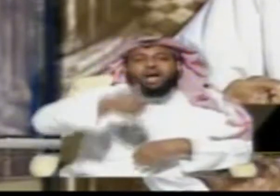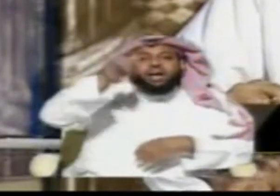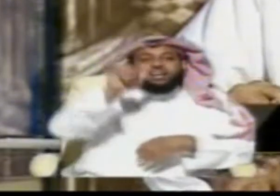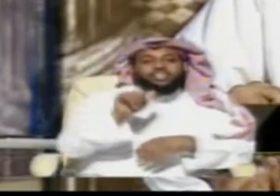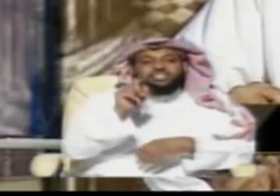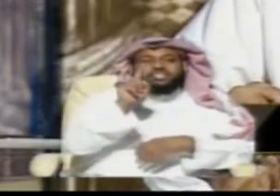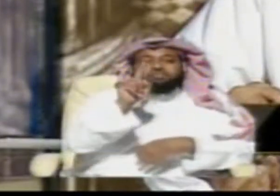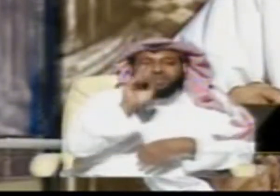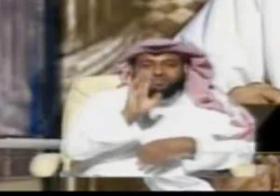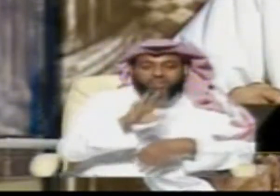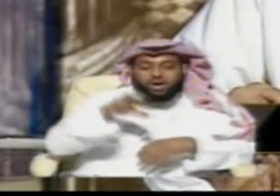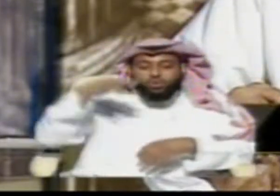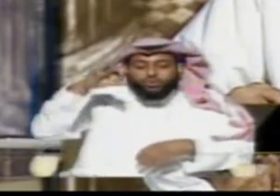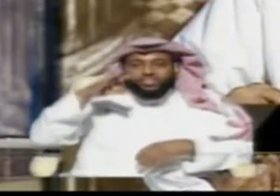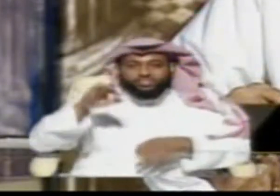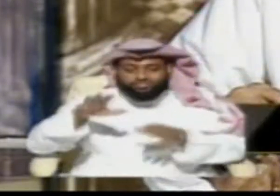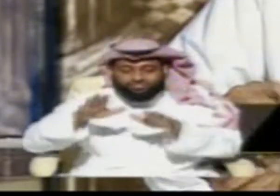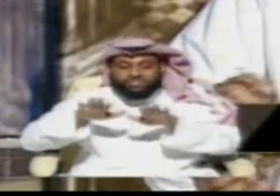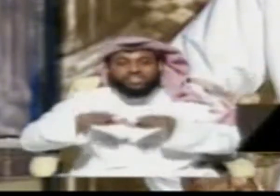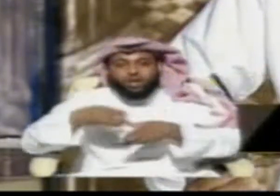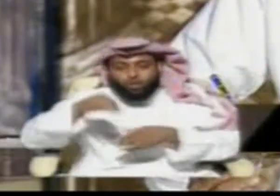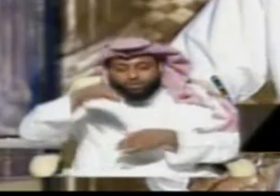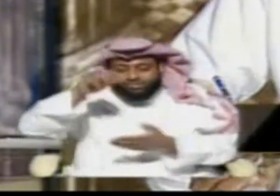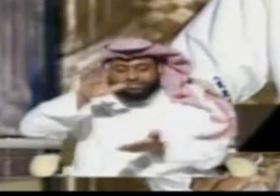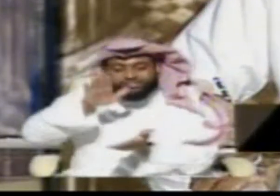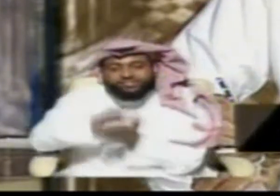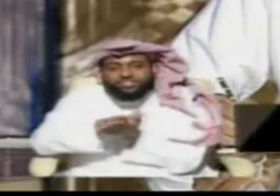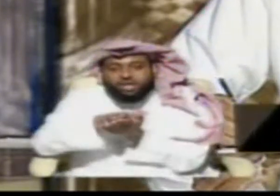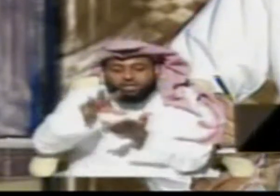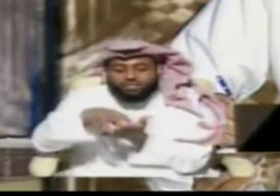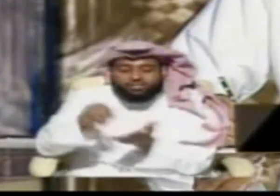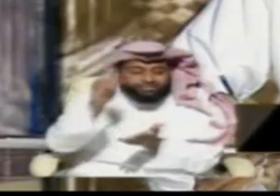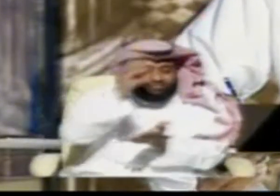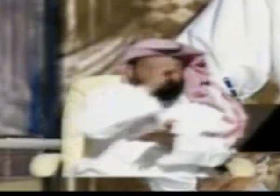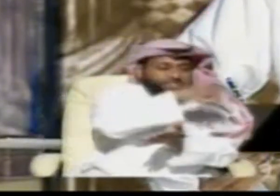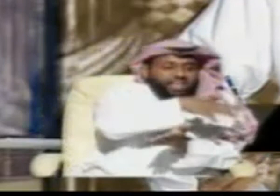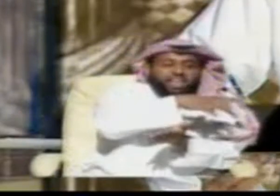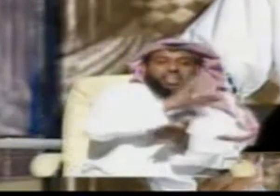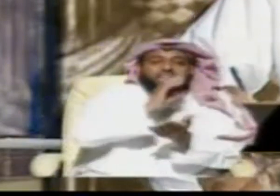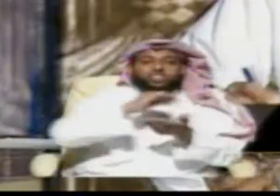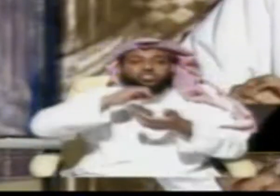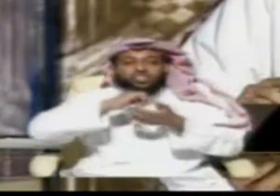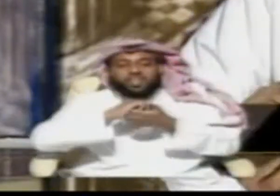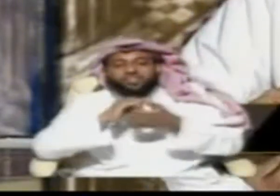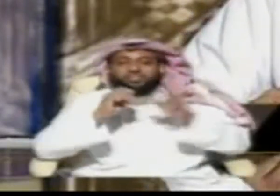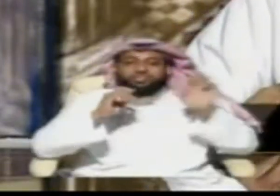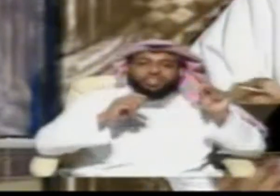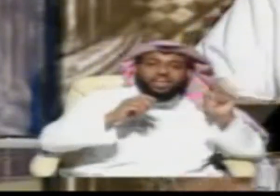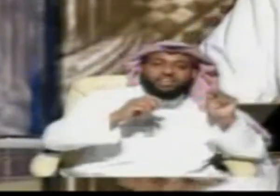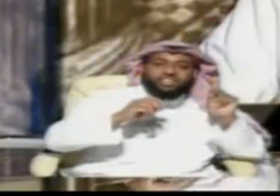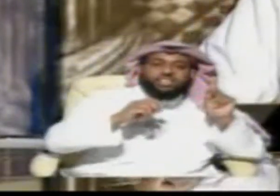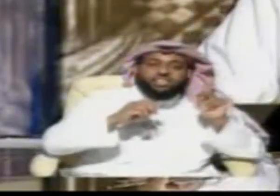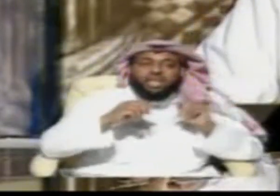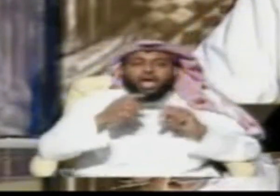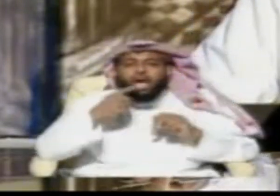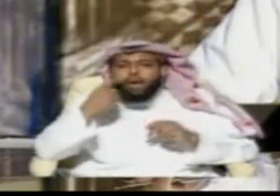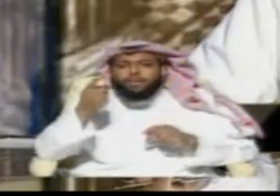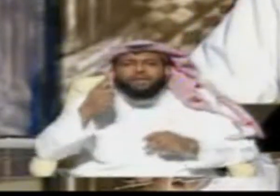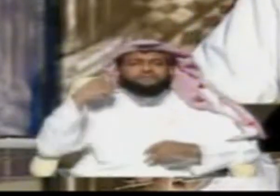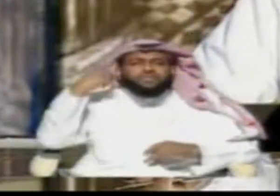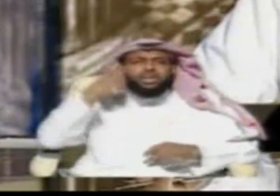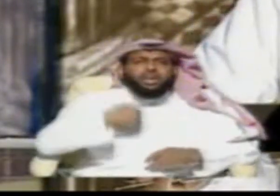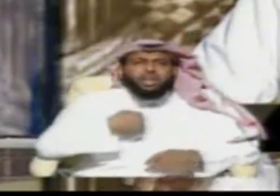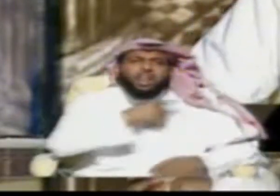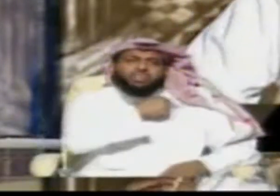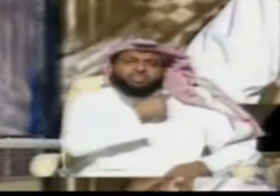أحد. وضعت على طاولة أخرى يعني. طيب. في سؤال آخر عبد الله.